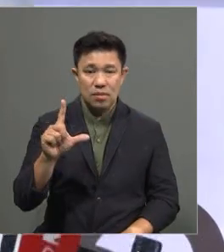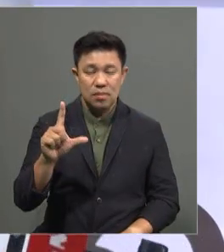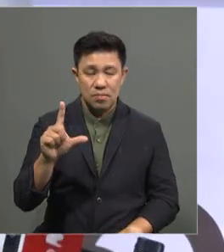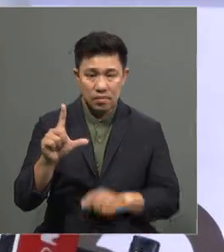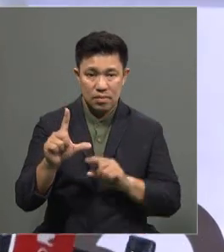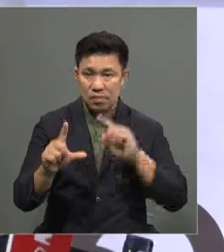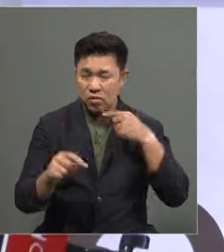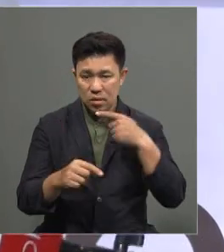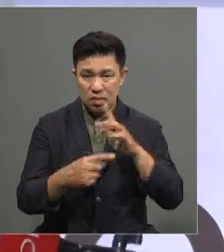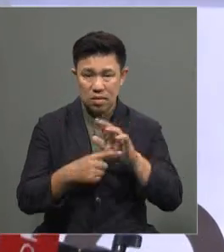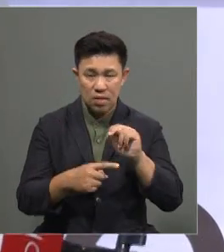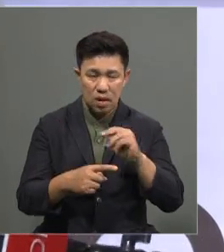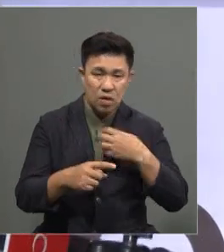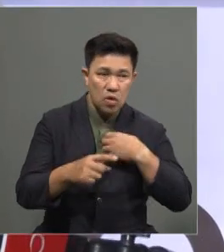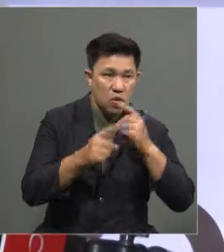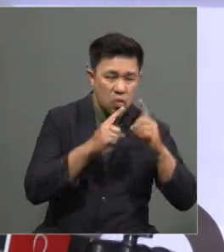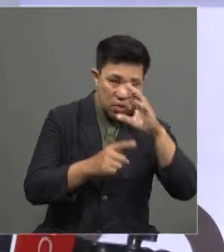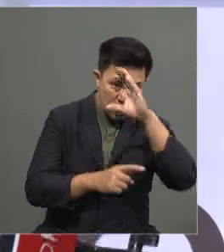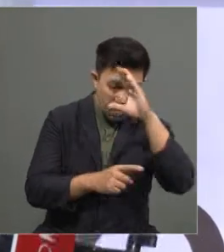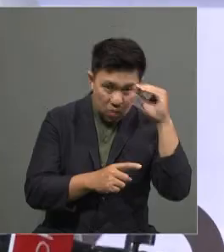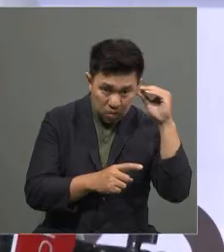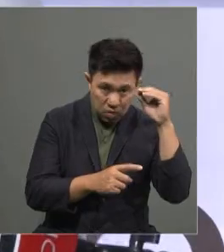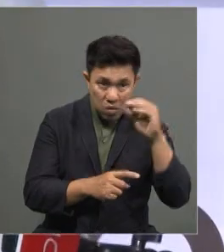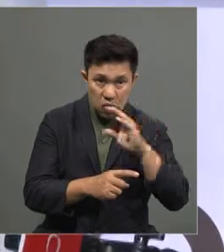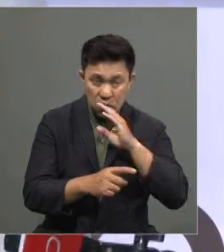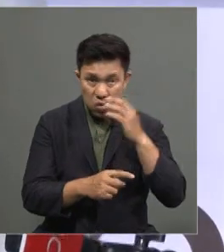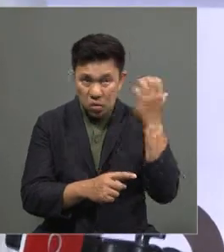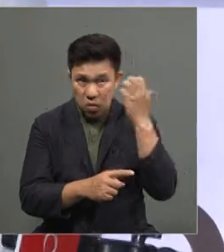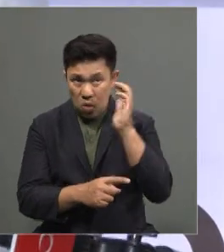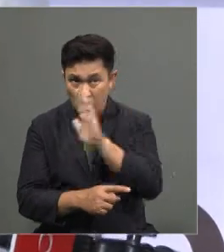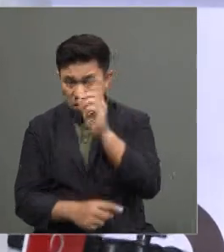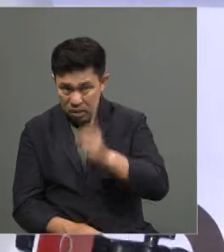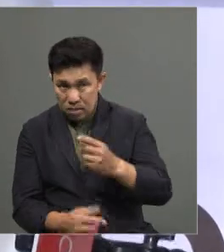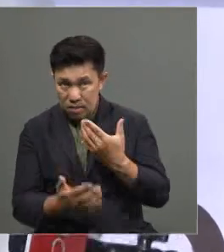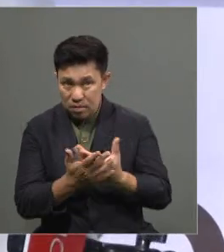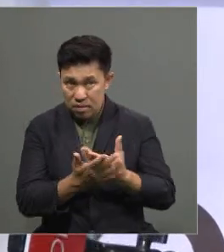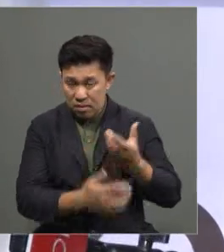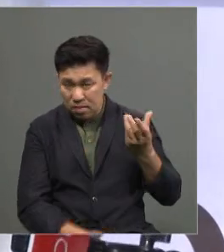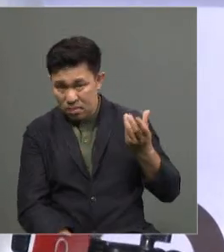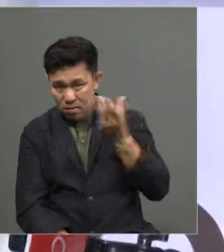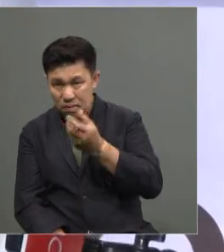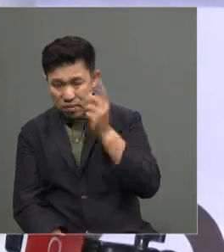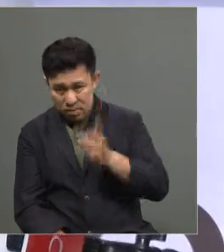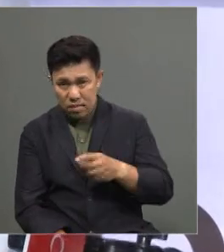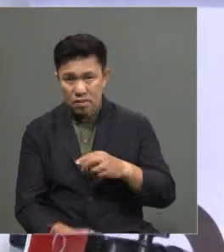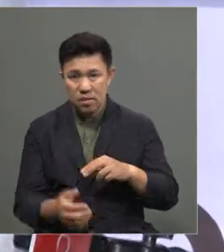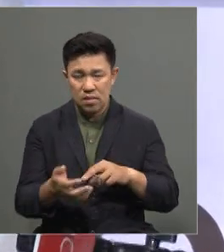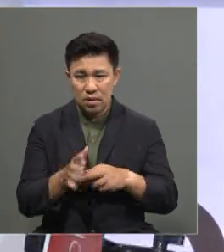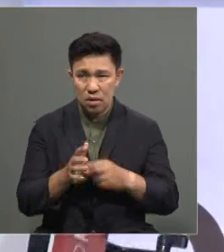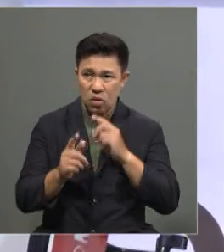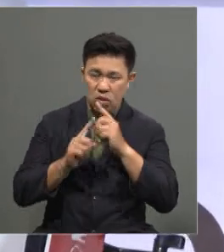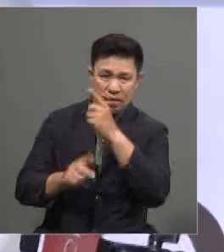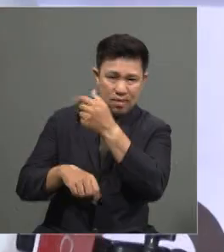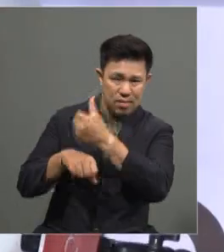แล้วก็คุณปันเขาก็อยากคุยกับคุณเกี่ยวกับคุยใหญ่อยากคุยพี่หนุ่มถ้าเกิดว่ามันเป็นรายการพี่หนุ่มจริงและมีการจ่ายเงินจริงเนี่ยเขาควรคิดกับคุยกับเจ้าของรายการไหม